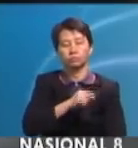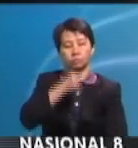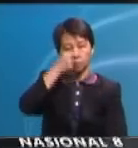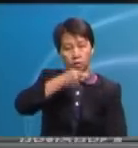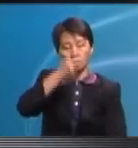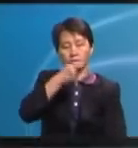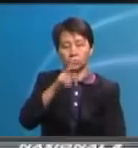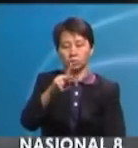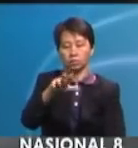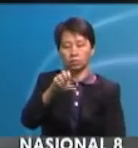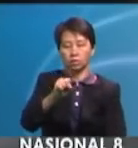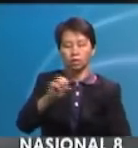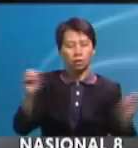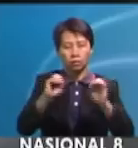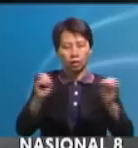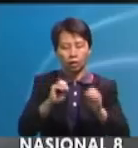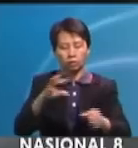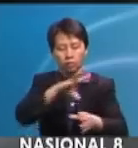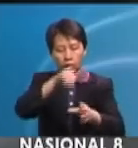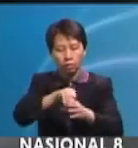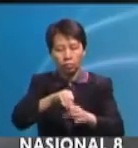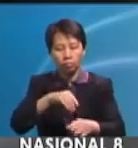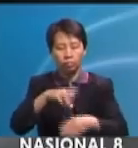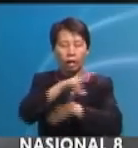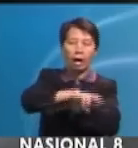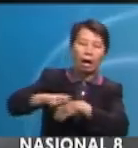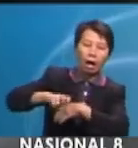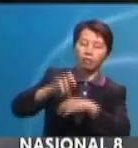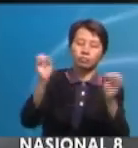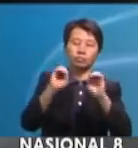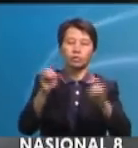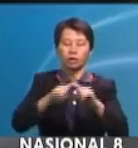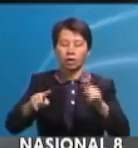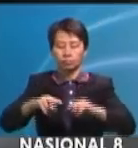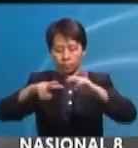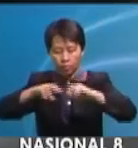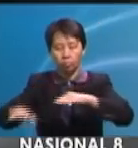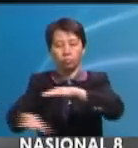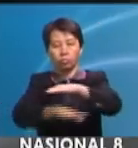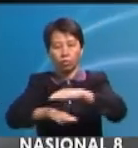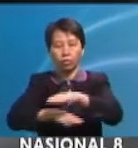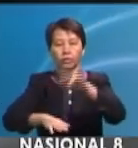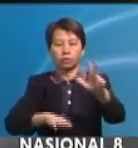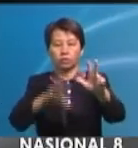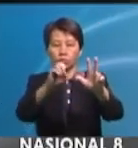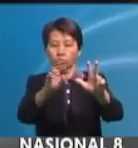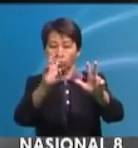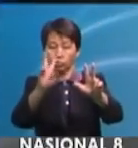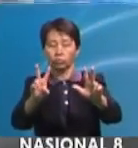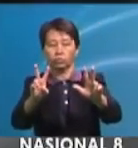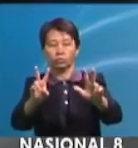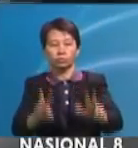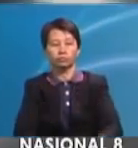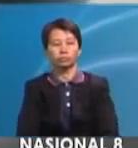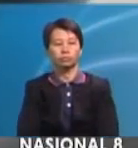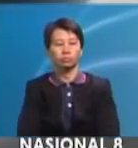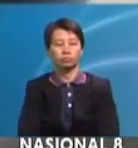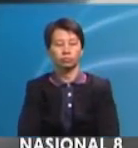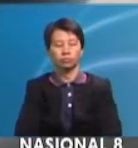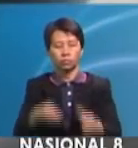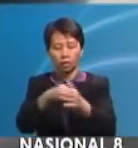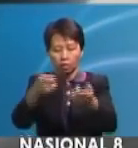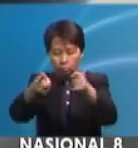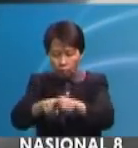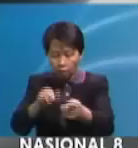berkata kes itu tiada melibatkan samun dan siasatan kes di bawah seksyen 302 kanun keseksaan dalam